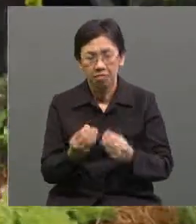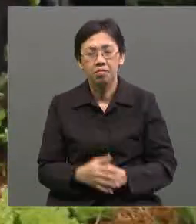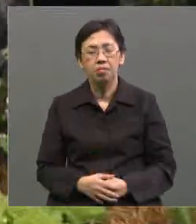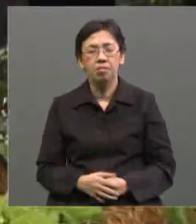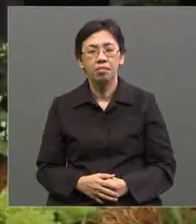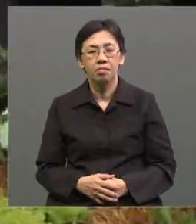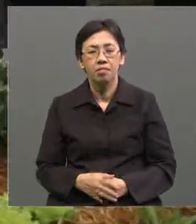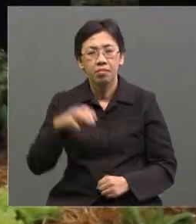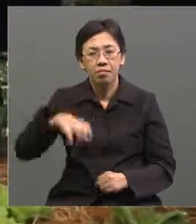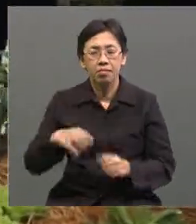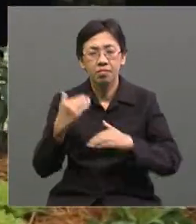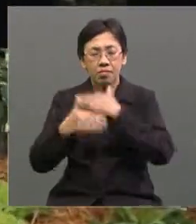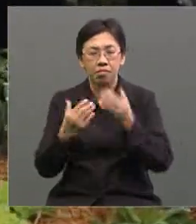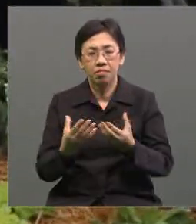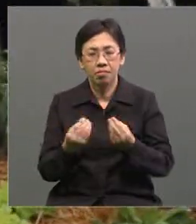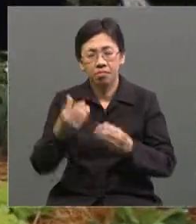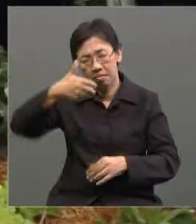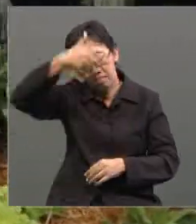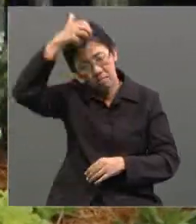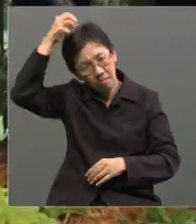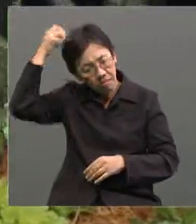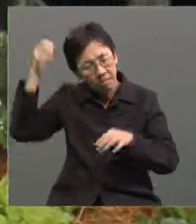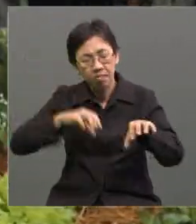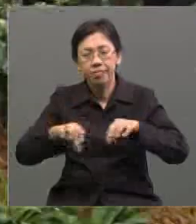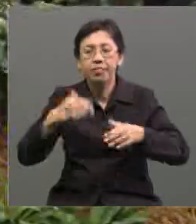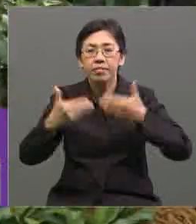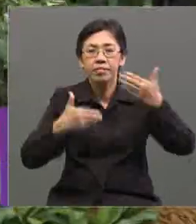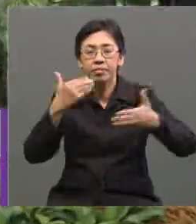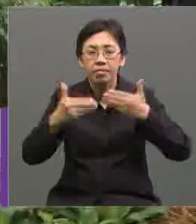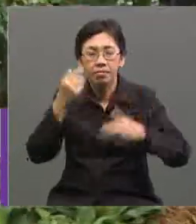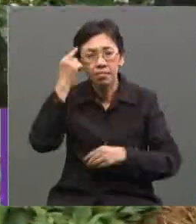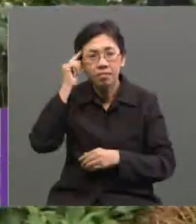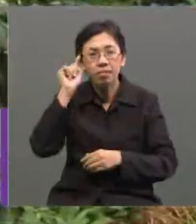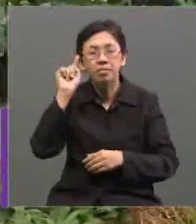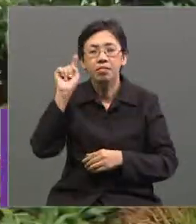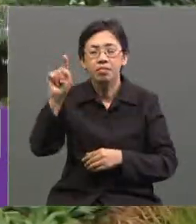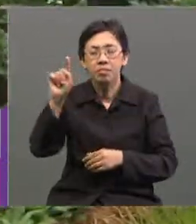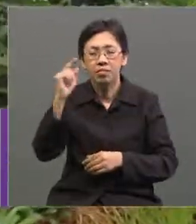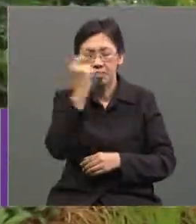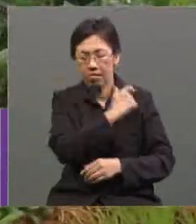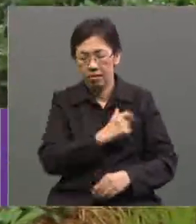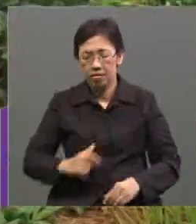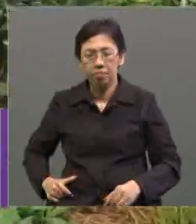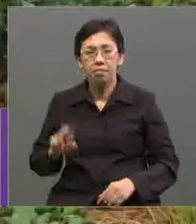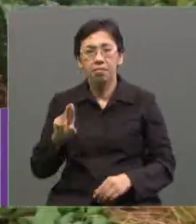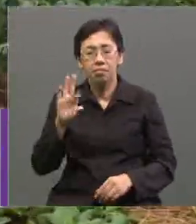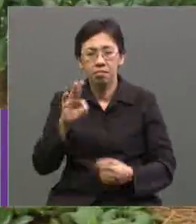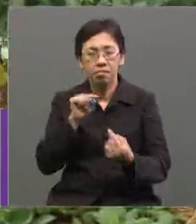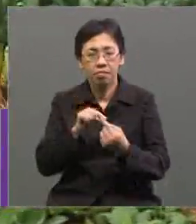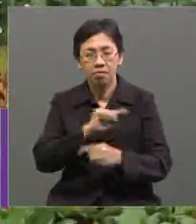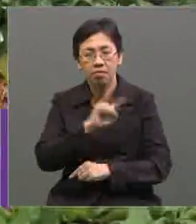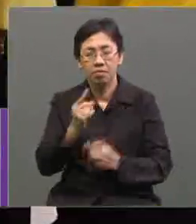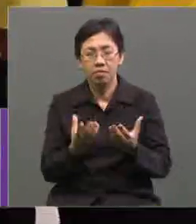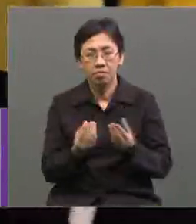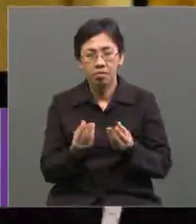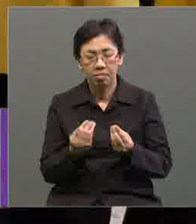านีพัฒนาที่ดินสิงห์บุรีค่ะที่นี่ก็มีการจัดกิจกรรมน้อมรำลึกถึงในหลวงรัชกาลที่9เนื่องในวันดินโลกค่ะ